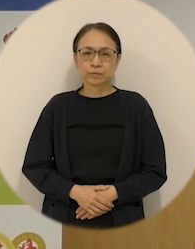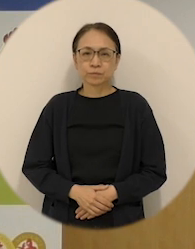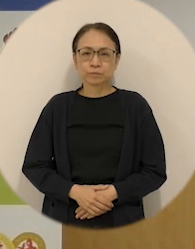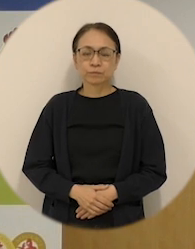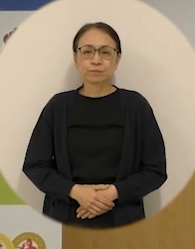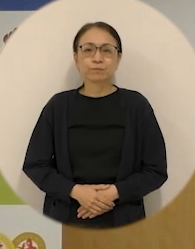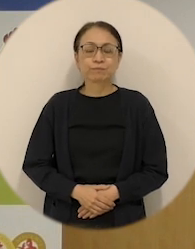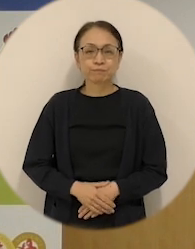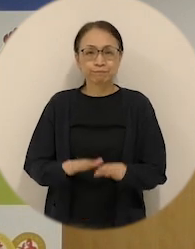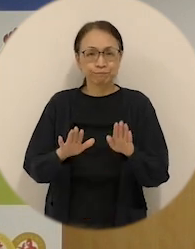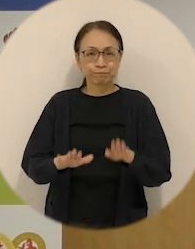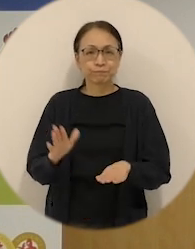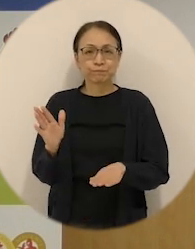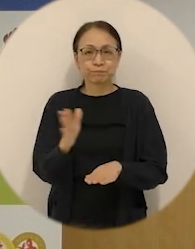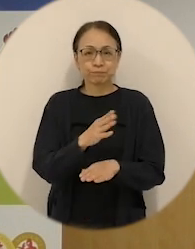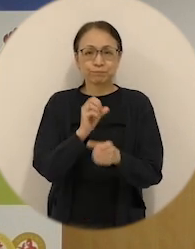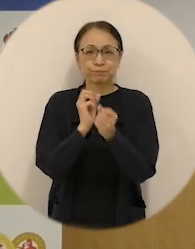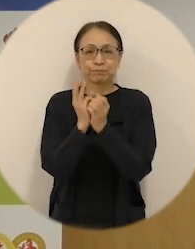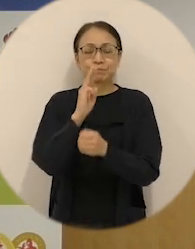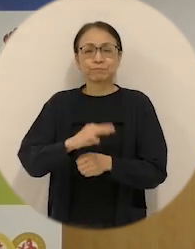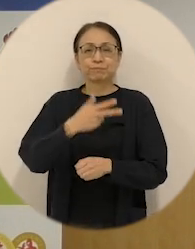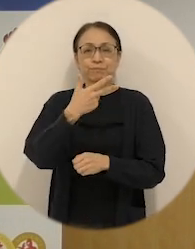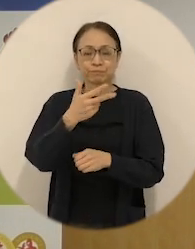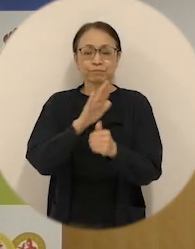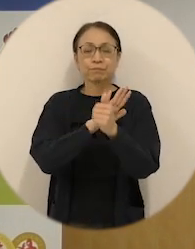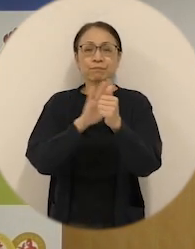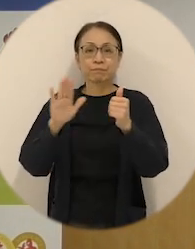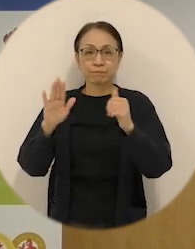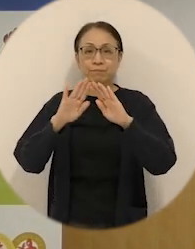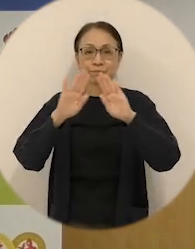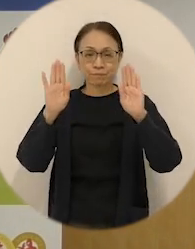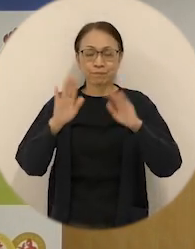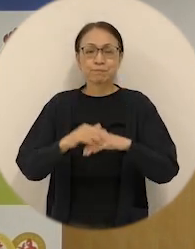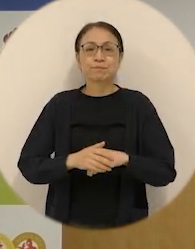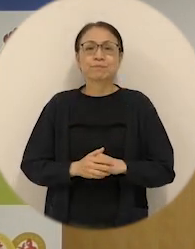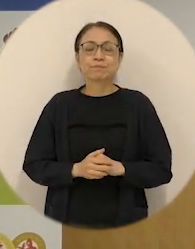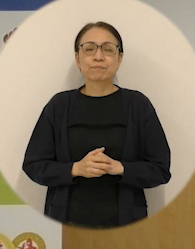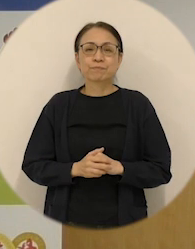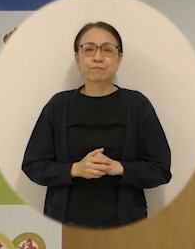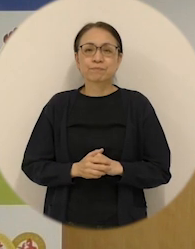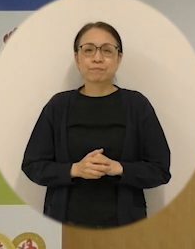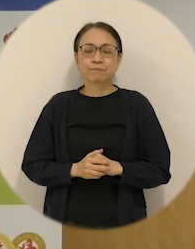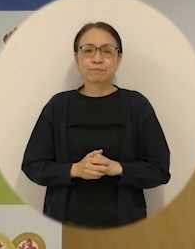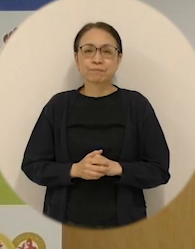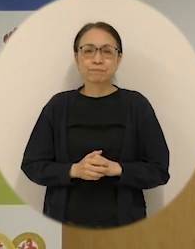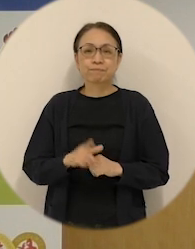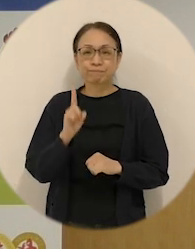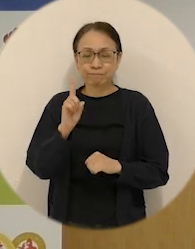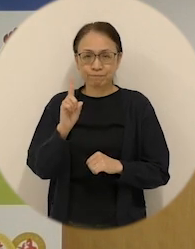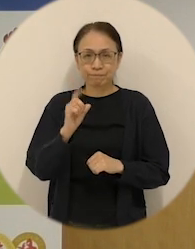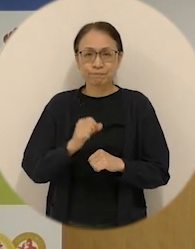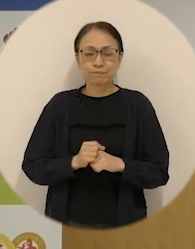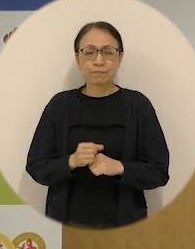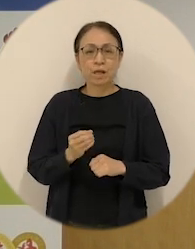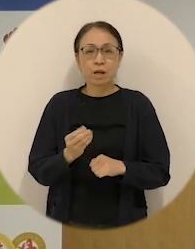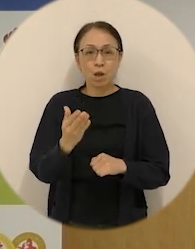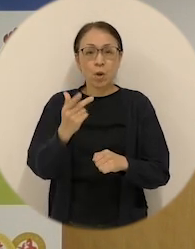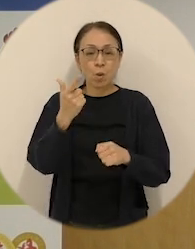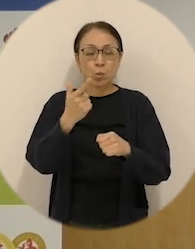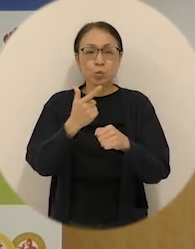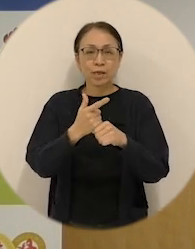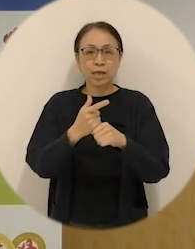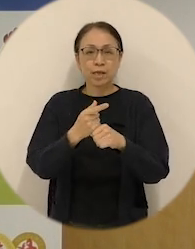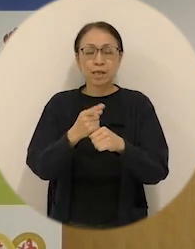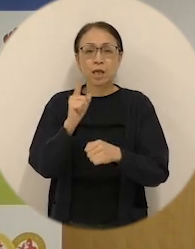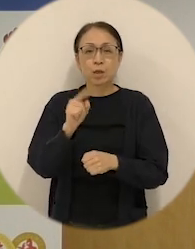それではただいまから須賀川市記者会見を始めさせていただきます。1番、令和6年能